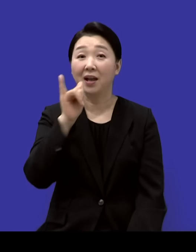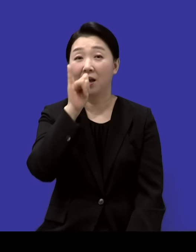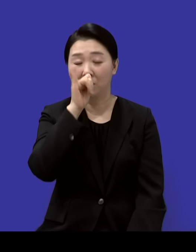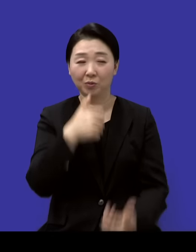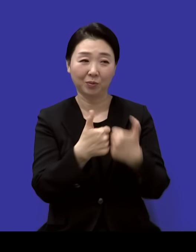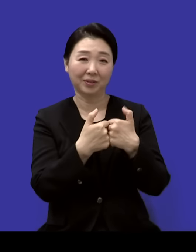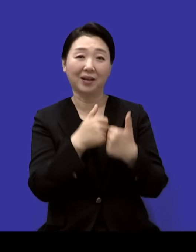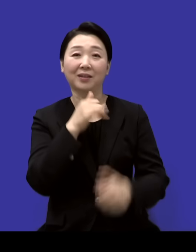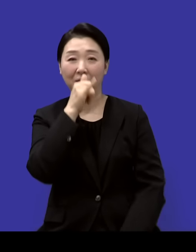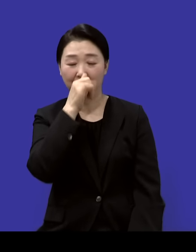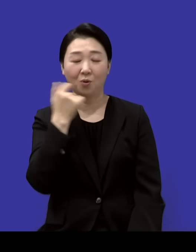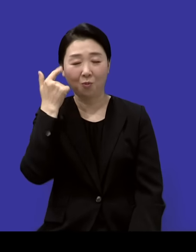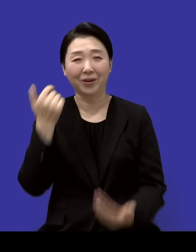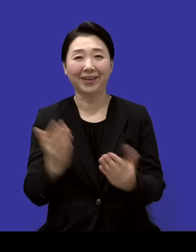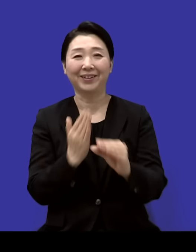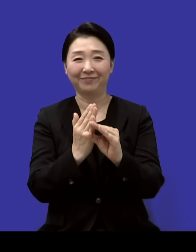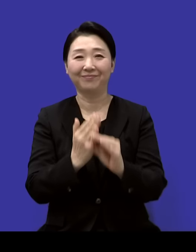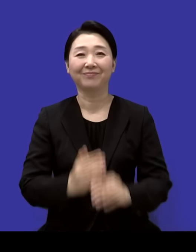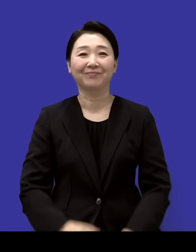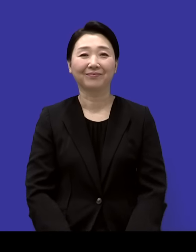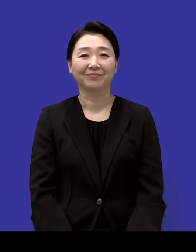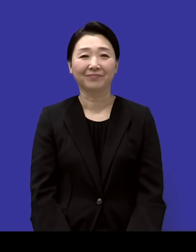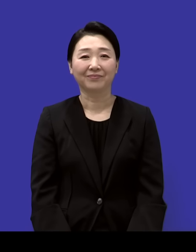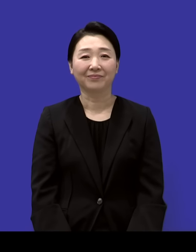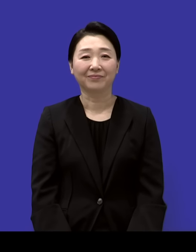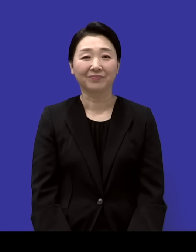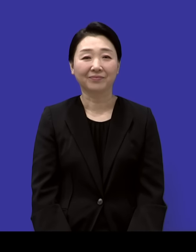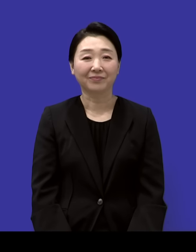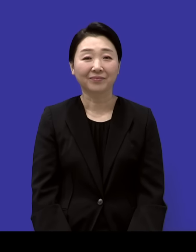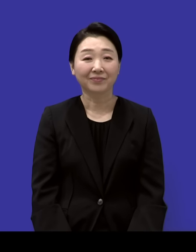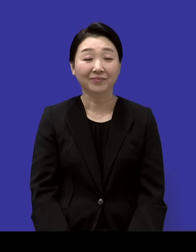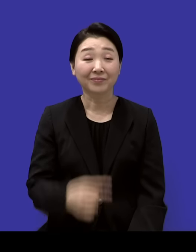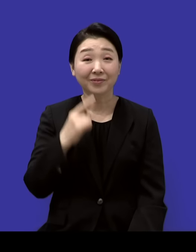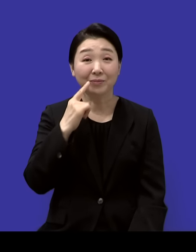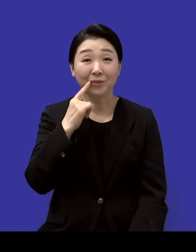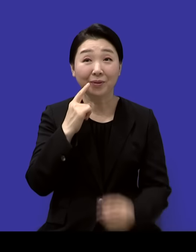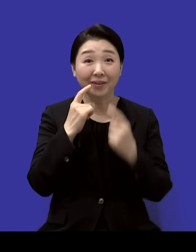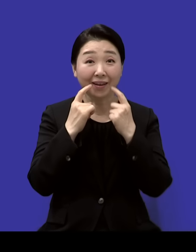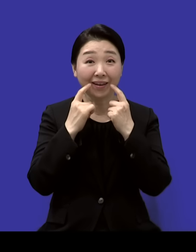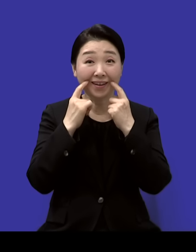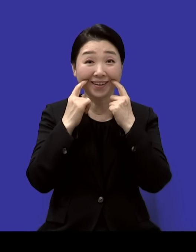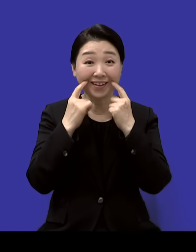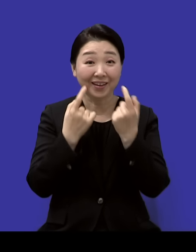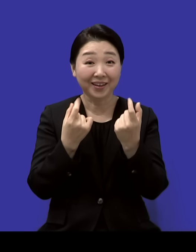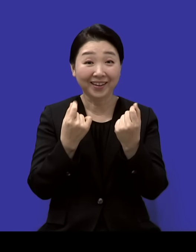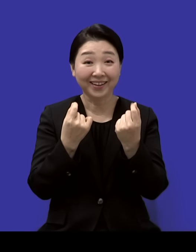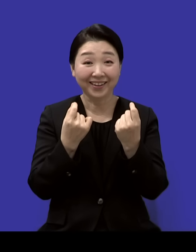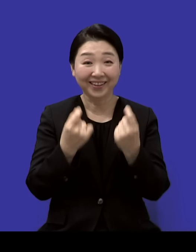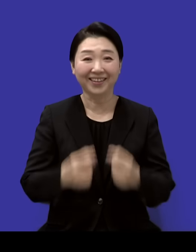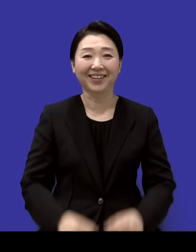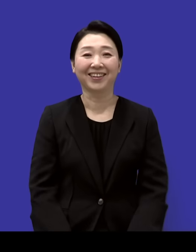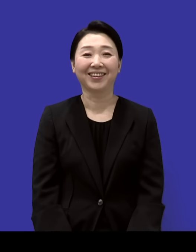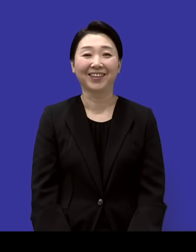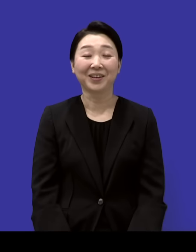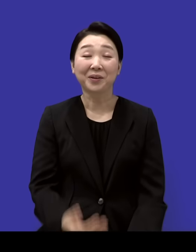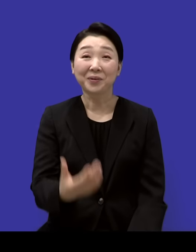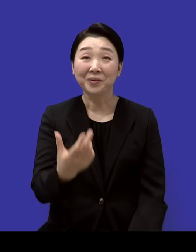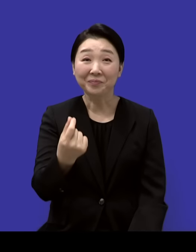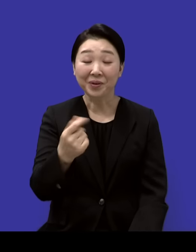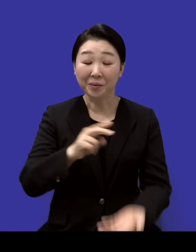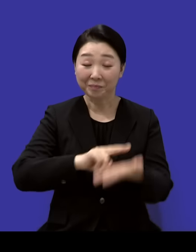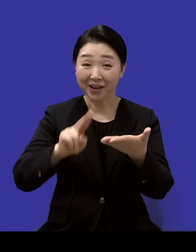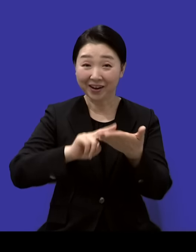상담도 하고 목회도 하면서 이렇게 지내고 네. 있습니다. 목사님 지금 입꼬리가 이렇게 살짝 그냥 올라가 있으시네요. 이렇게 그냥 계속 만화 그죠? 캐릭터 같으세요.